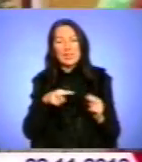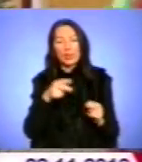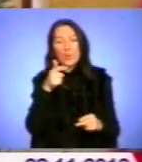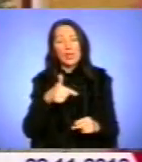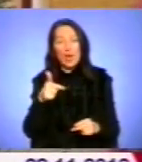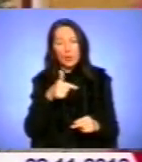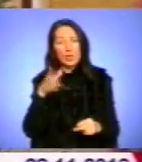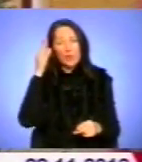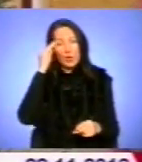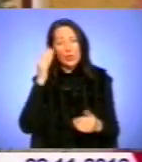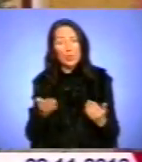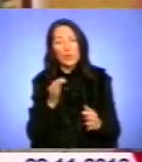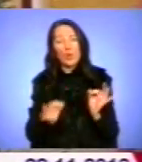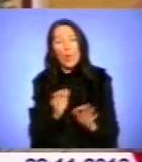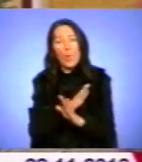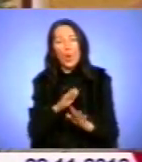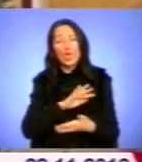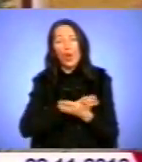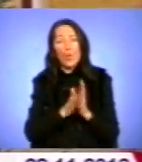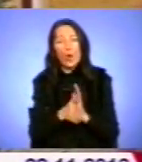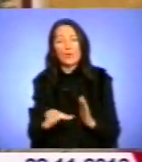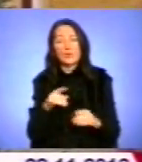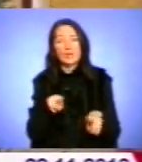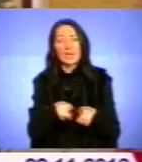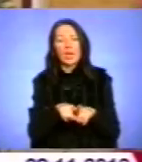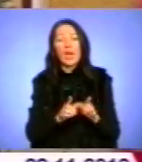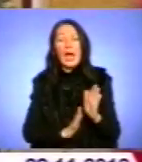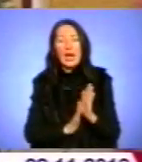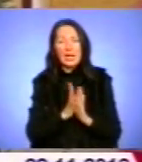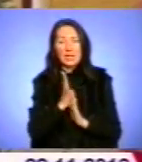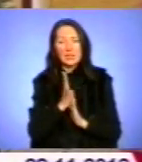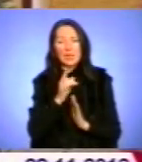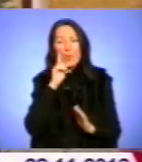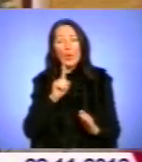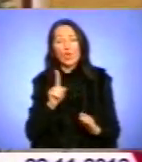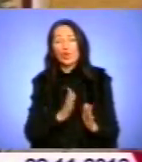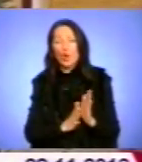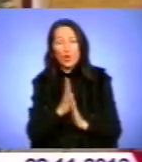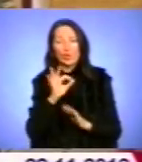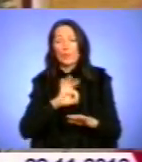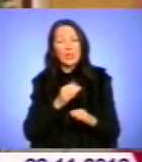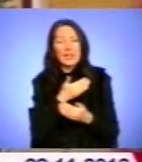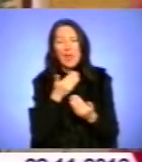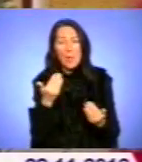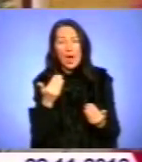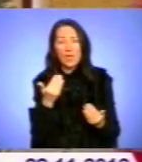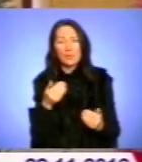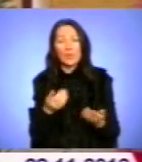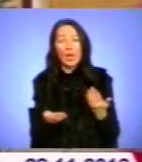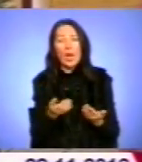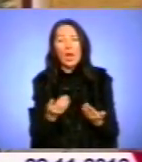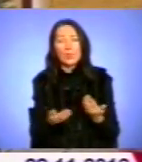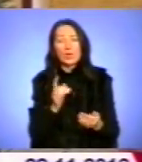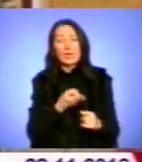Ну, враховуючи, мабуть, погодні умови, все ж таки ріст, ну, поки що росту захворюваності немає. Можливо, це